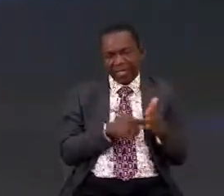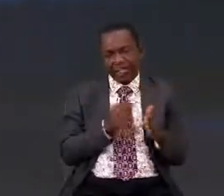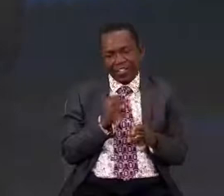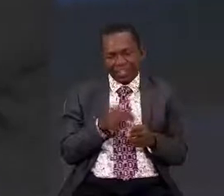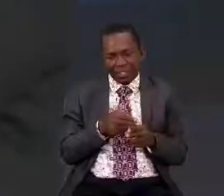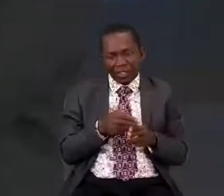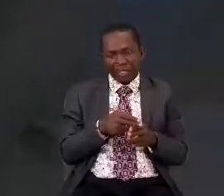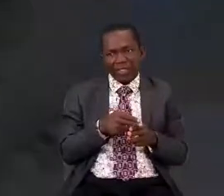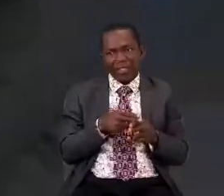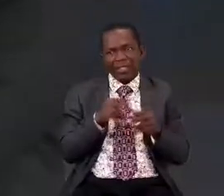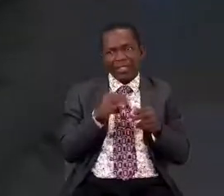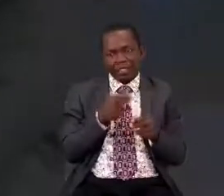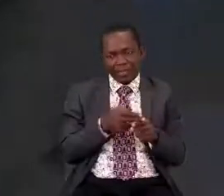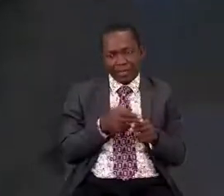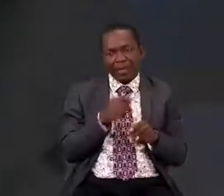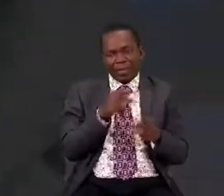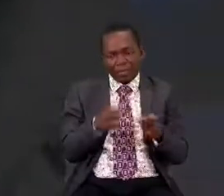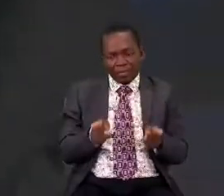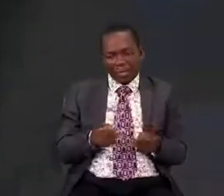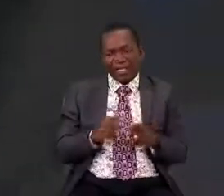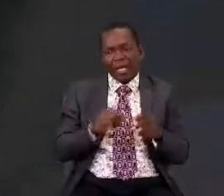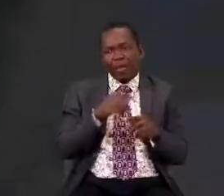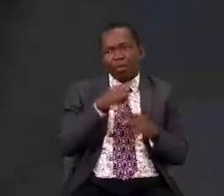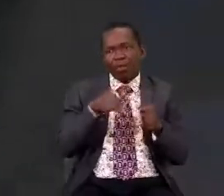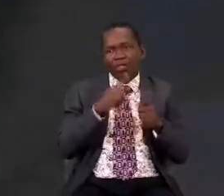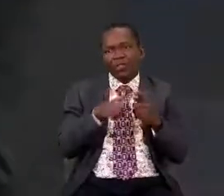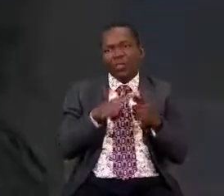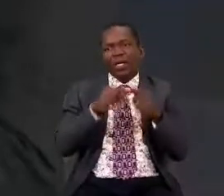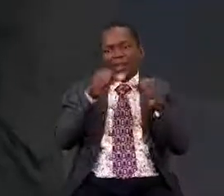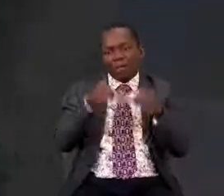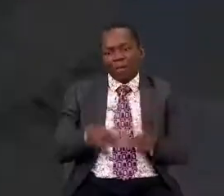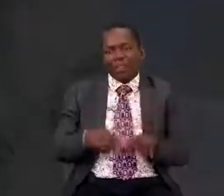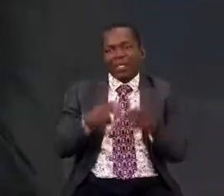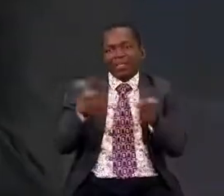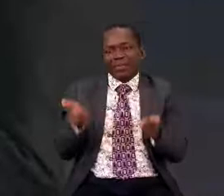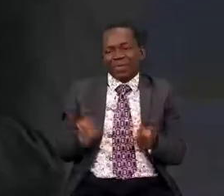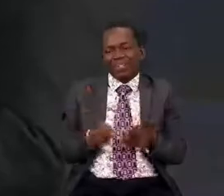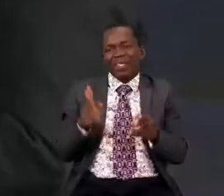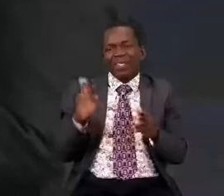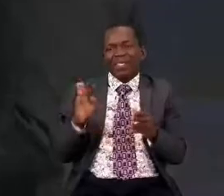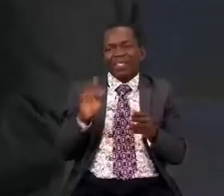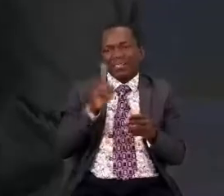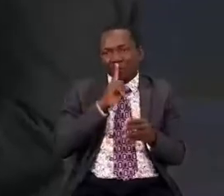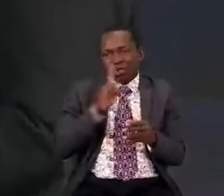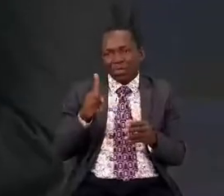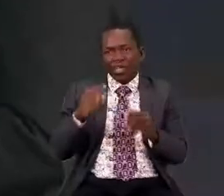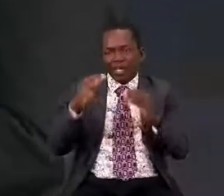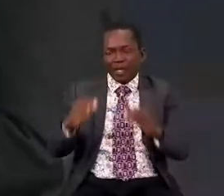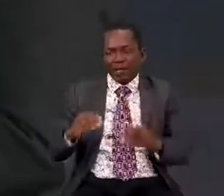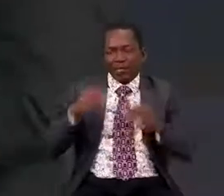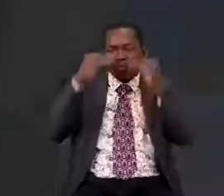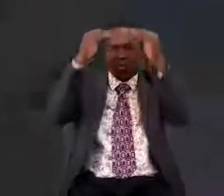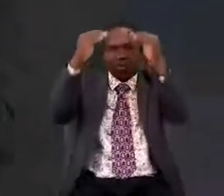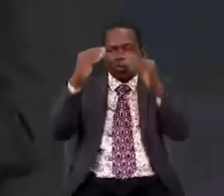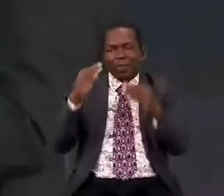c'est une promotion. Nous quittons ce lieu et nous passons plus haut dans les cieux plus